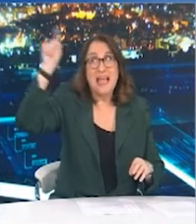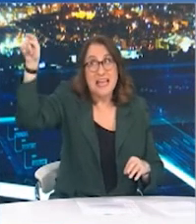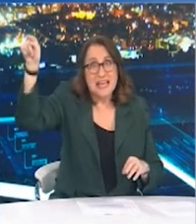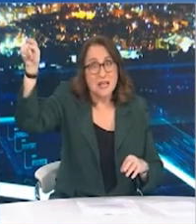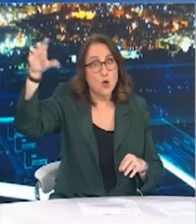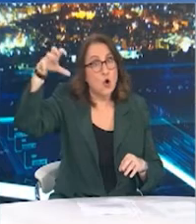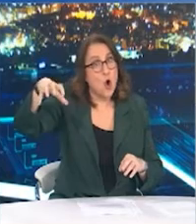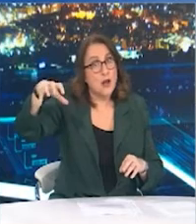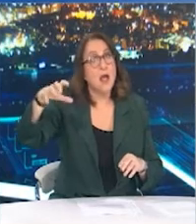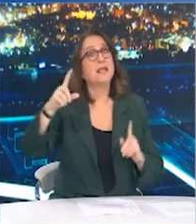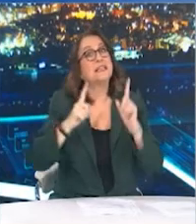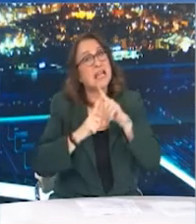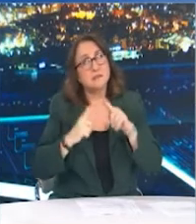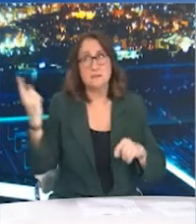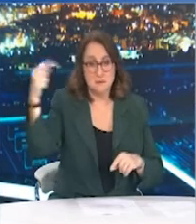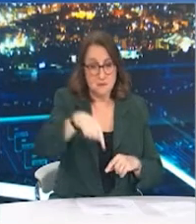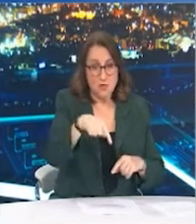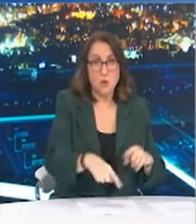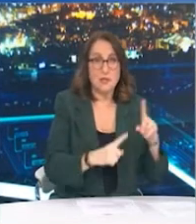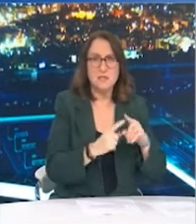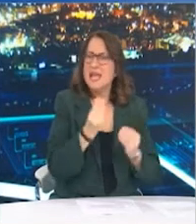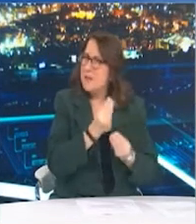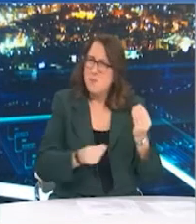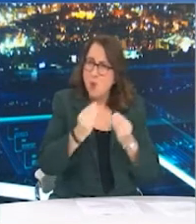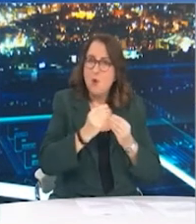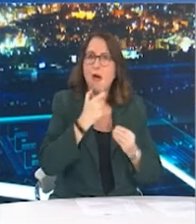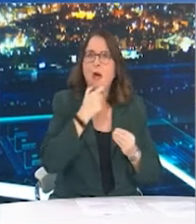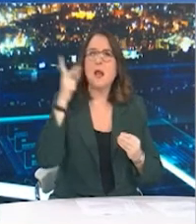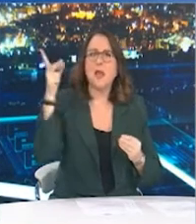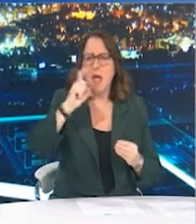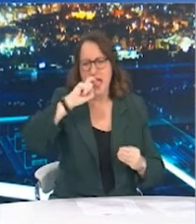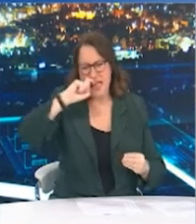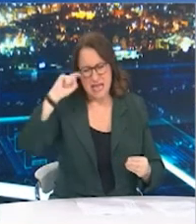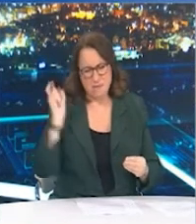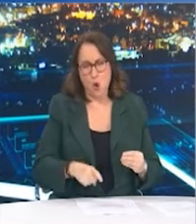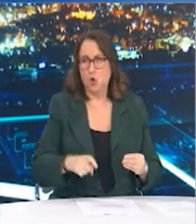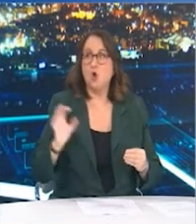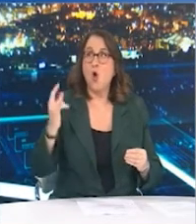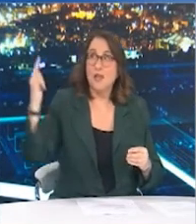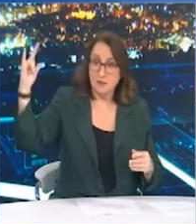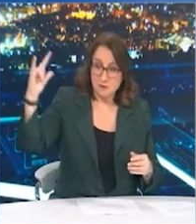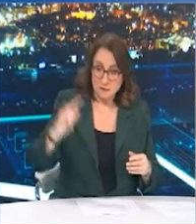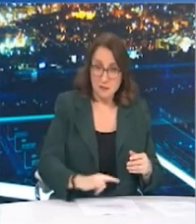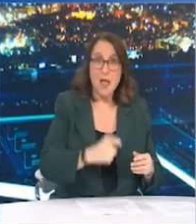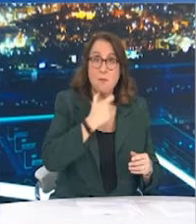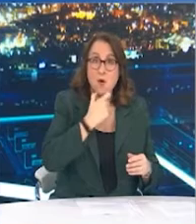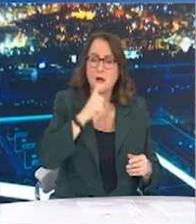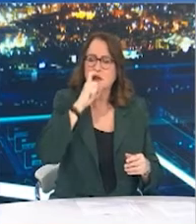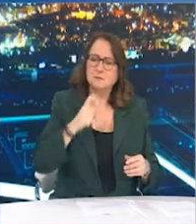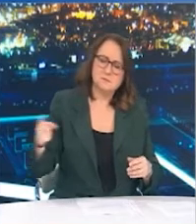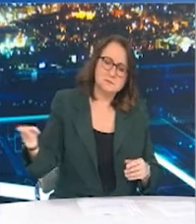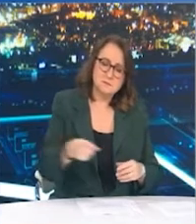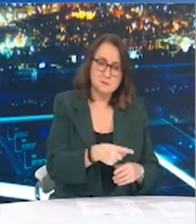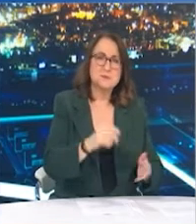όλους και rapid test κατά την άφιξη. Παράλληλα, προκειμένου να βγουν από την καραντίνα οι επιβάτες από το Ηνωμένο Βασίλειο, θα πρέπει να υποβληθούν σε νέο